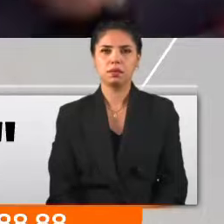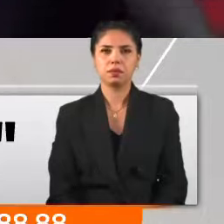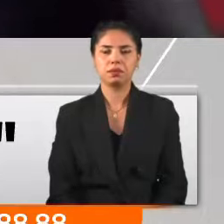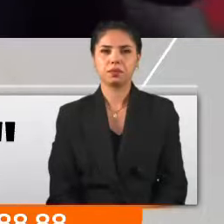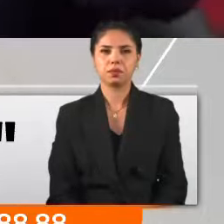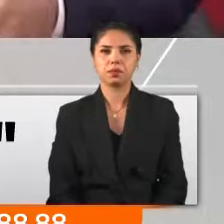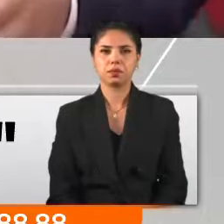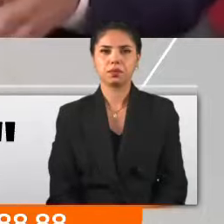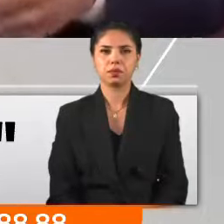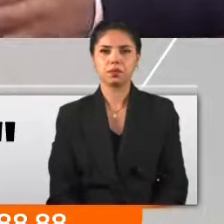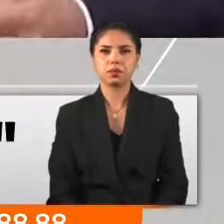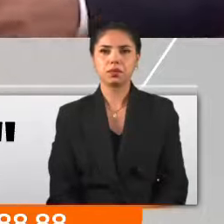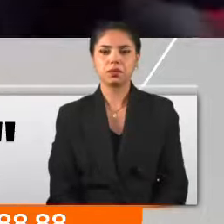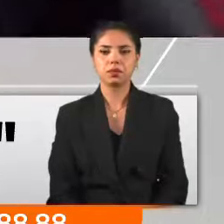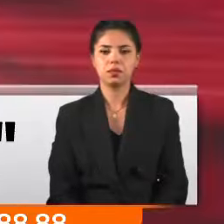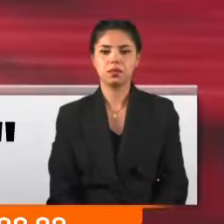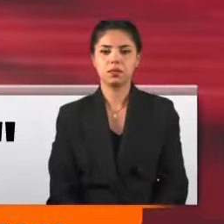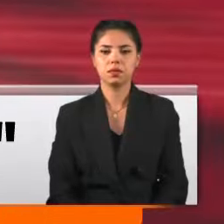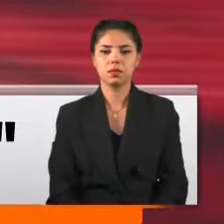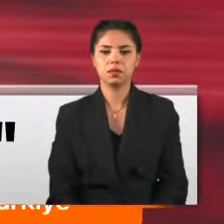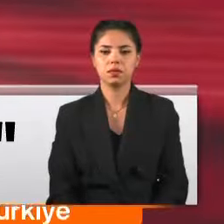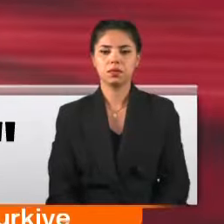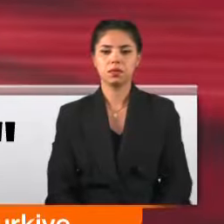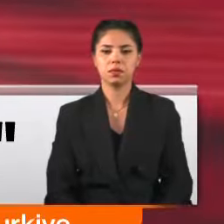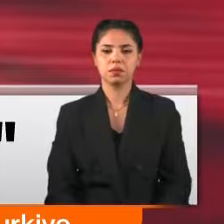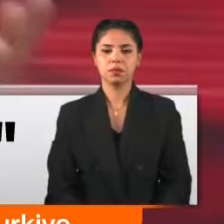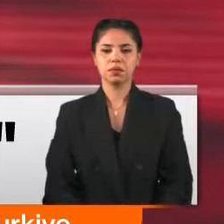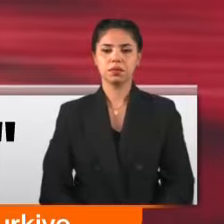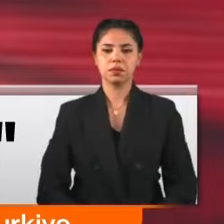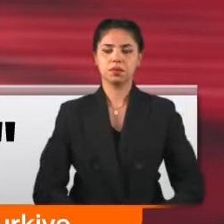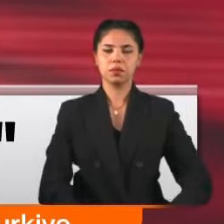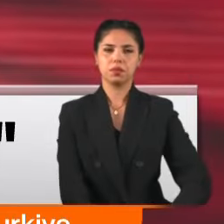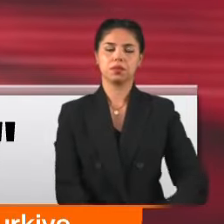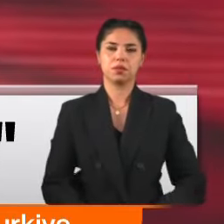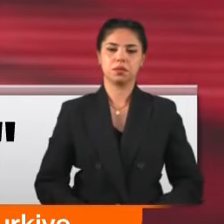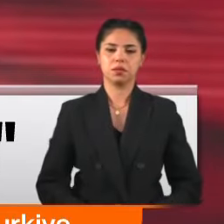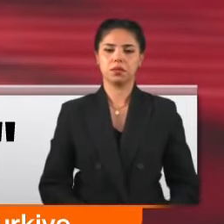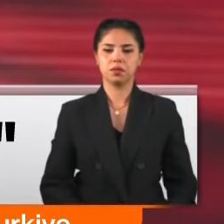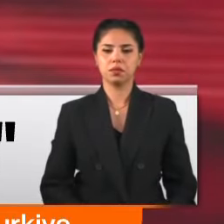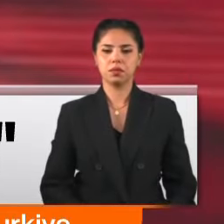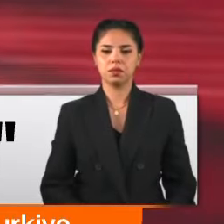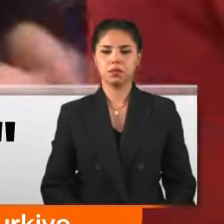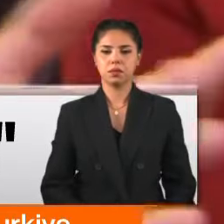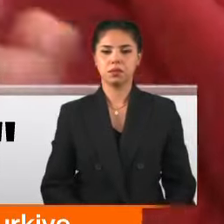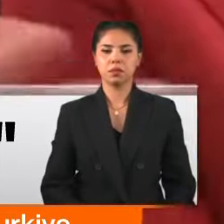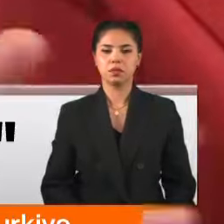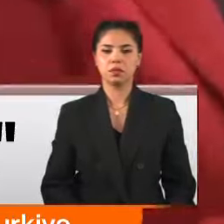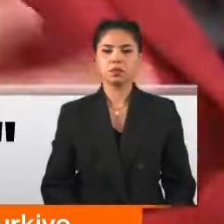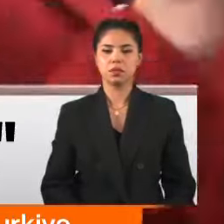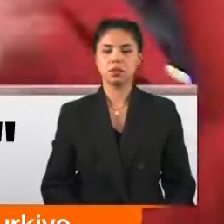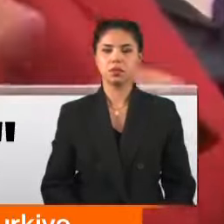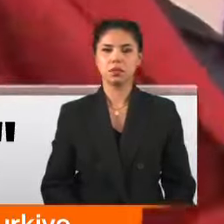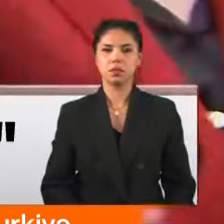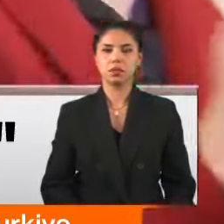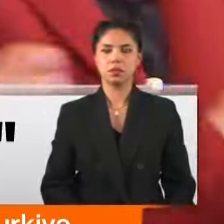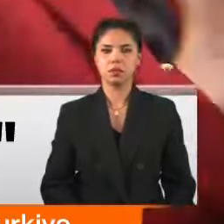adayıdır. Sizin mutlaka olmanız lazım. Biz de partinin karar aldığı bu organlara, bu karara uyalım.